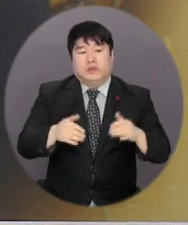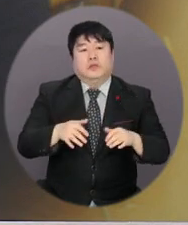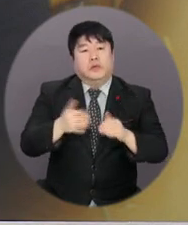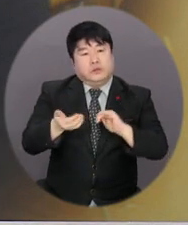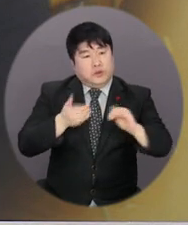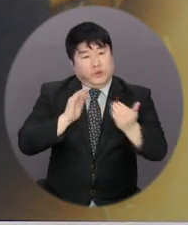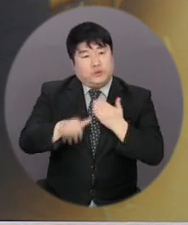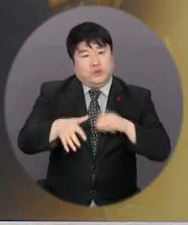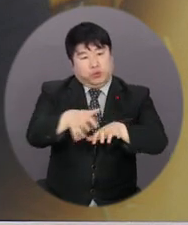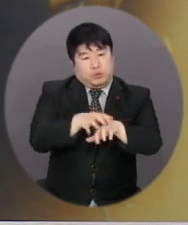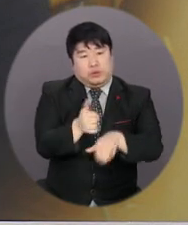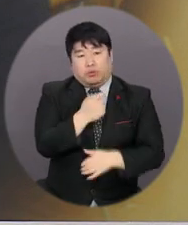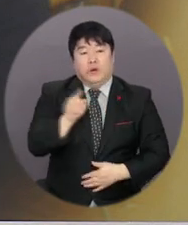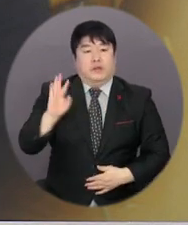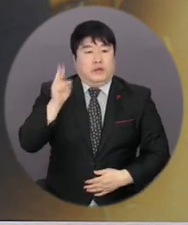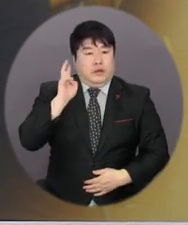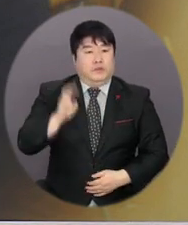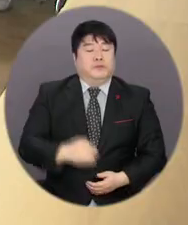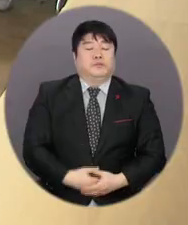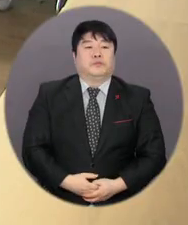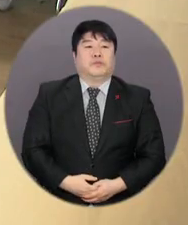계산 기자가 보도합니다